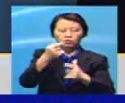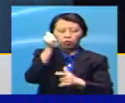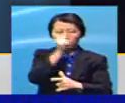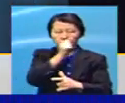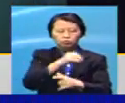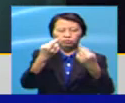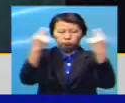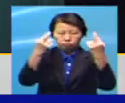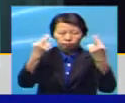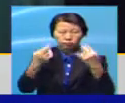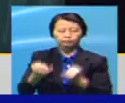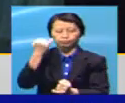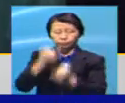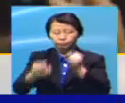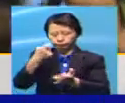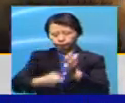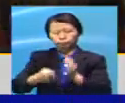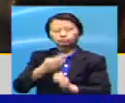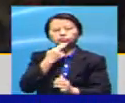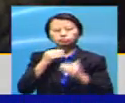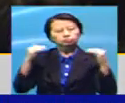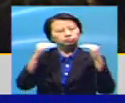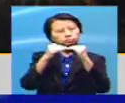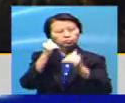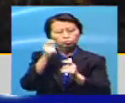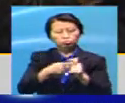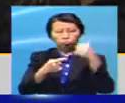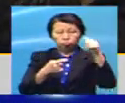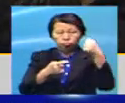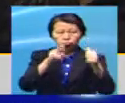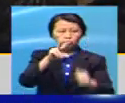Aidilfitri. Kali terakhir, harga gula diselaras pada Oktober 2013.